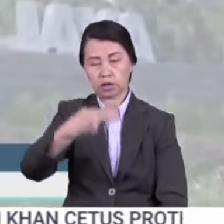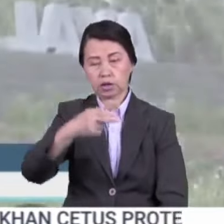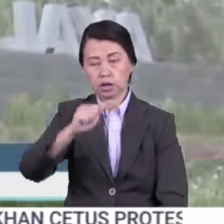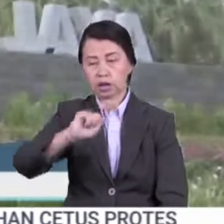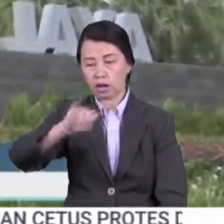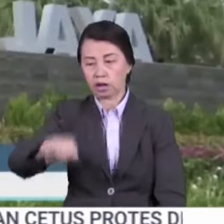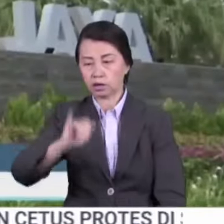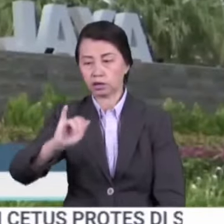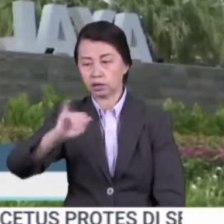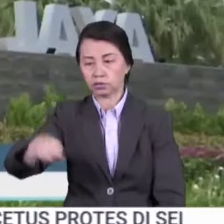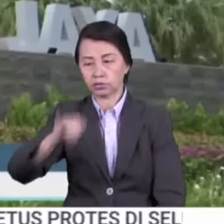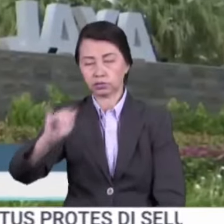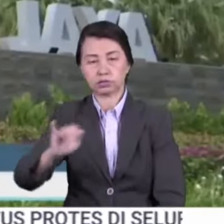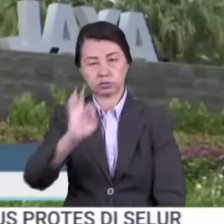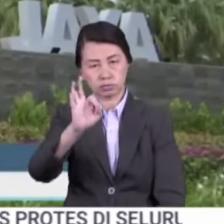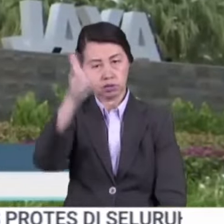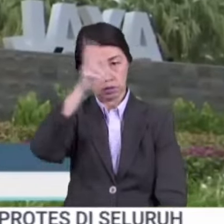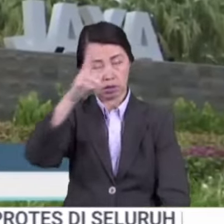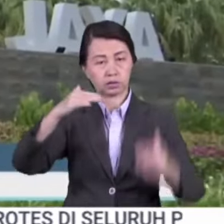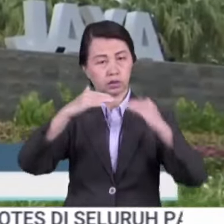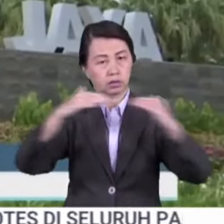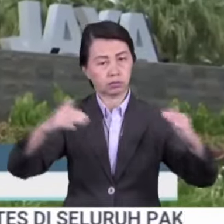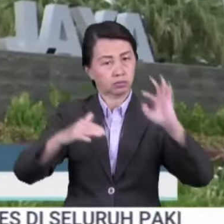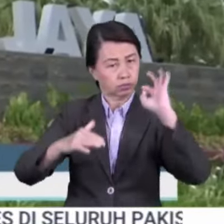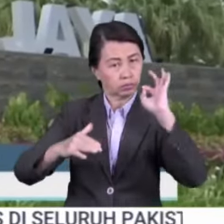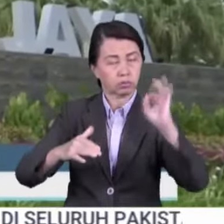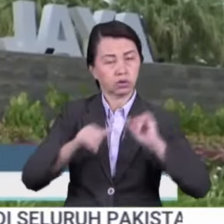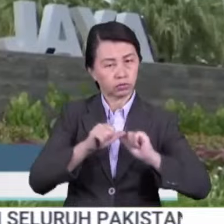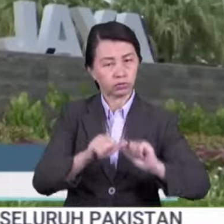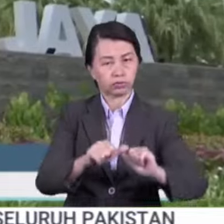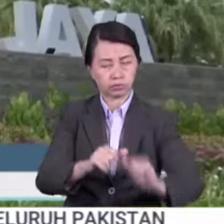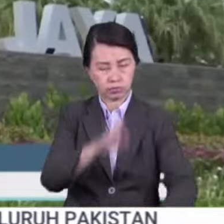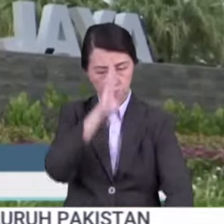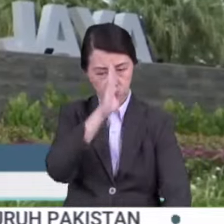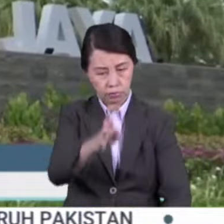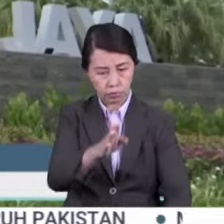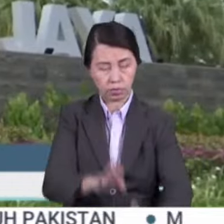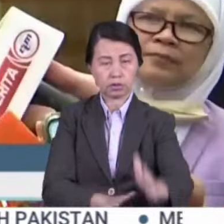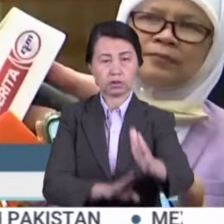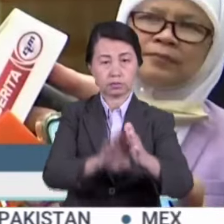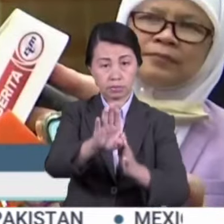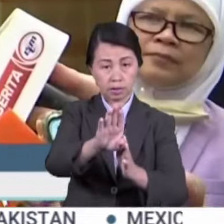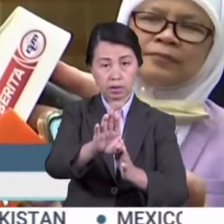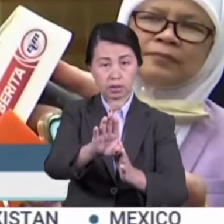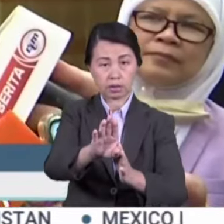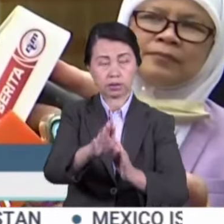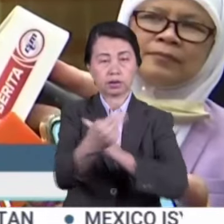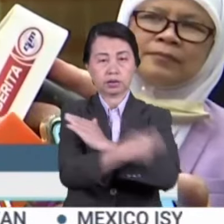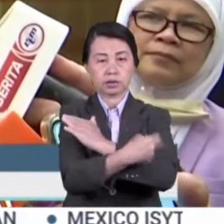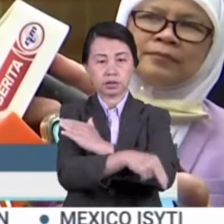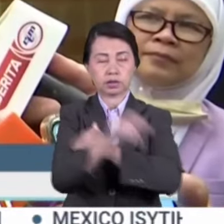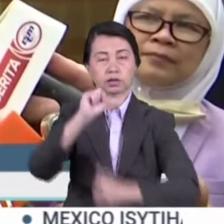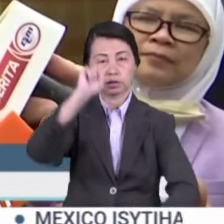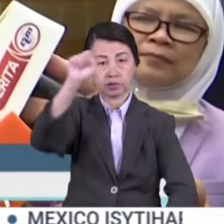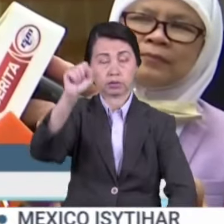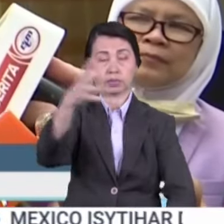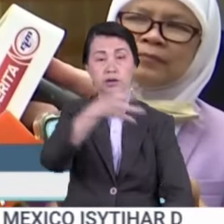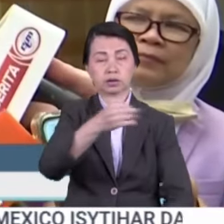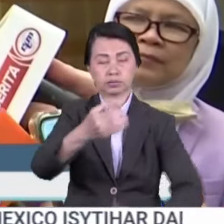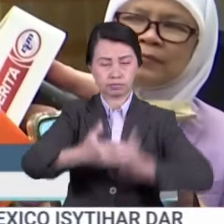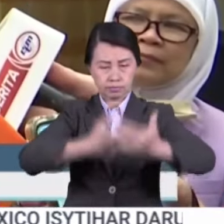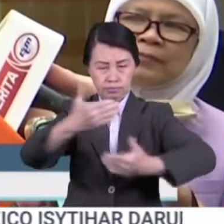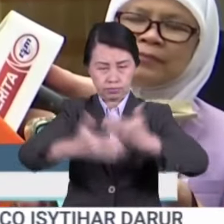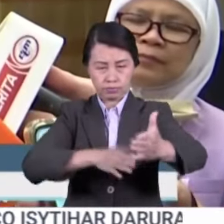G adalah kerajaan yang stabil, kerajaan yang terus fokus untuk membangunkan negeri Sabah dan